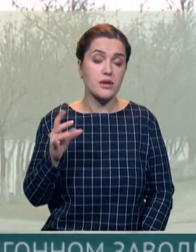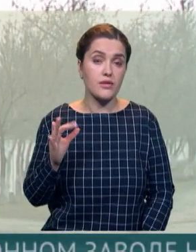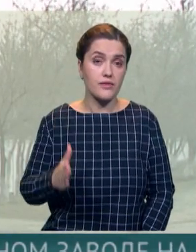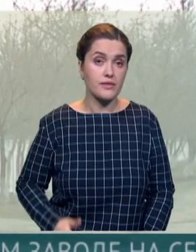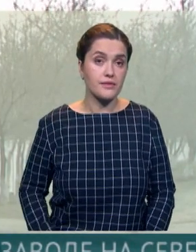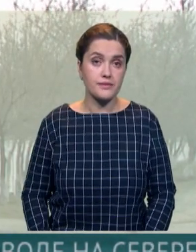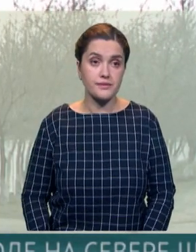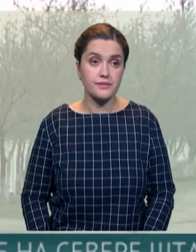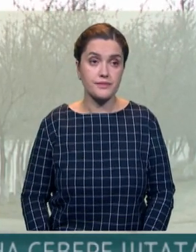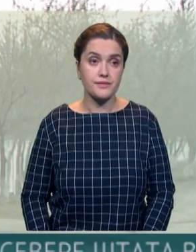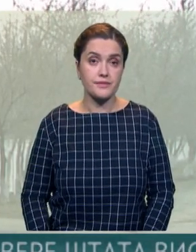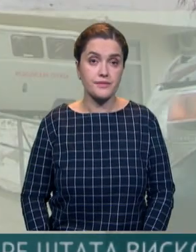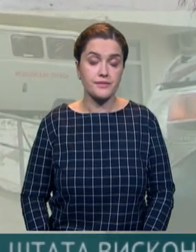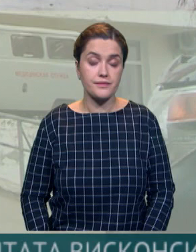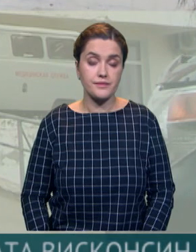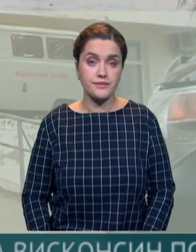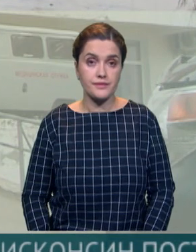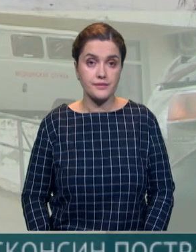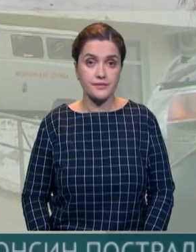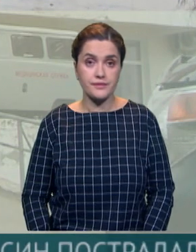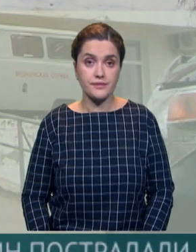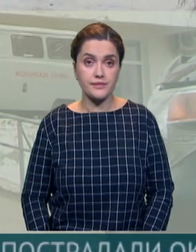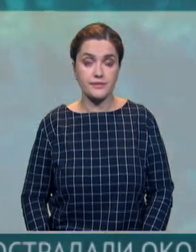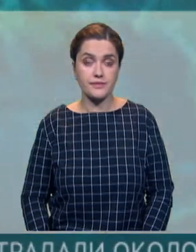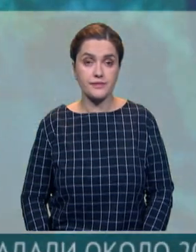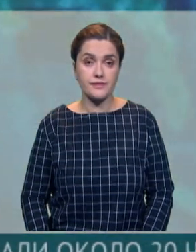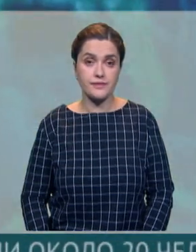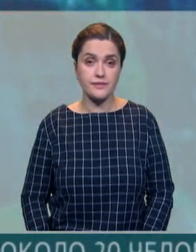Салават Тимербулатулы, Марат Игликов и Алексей Омельницкий.